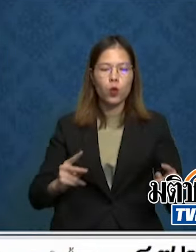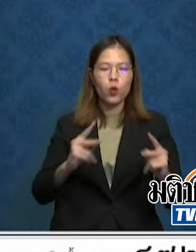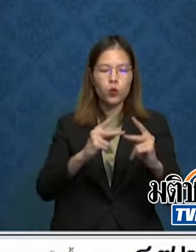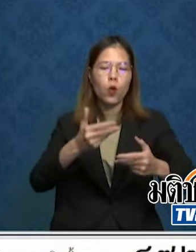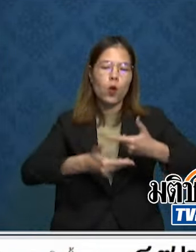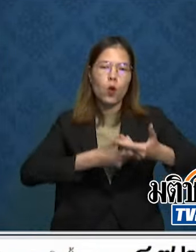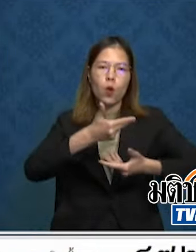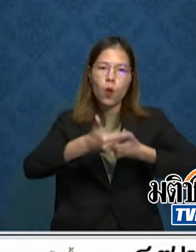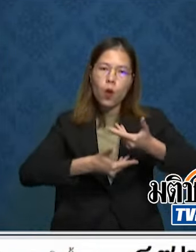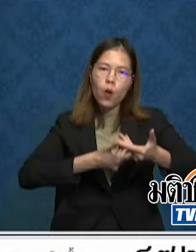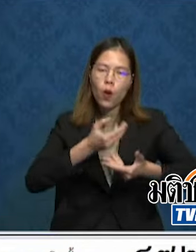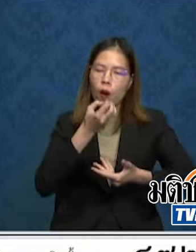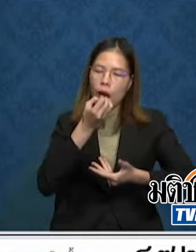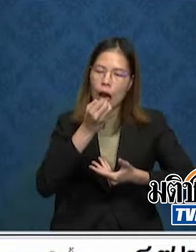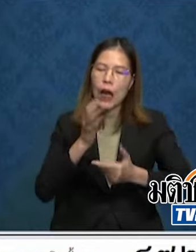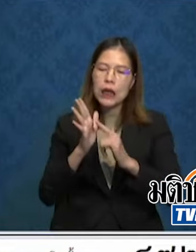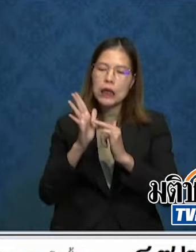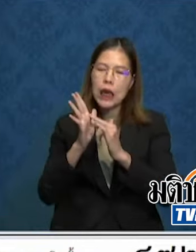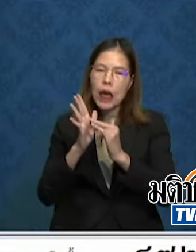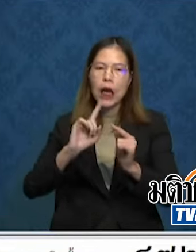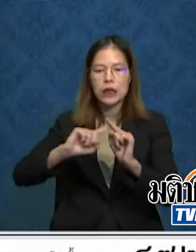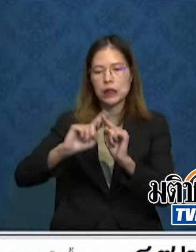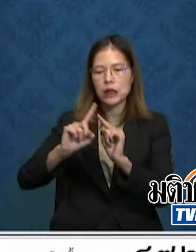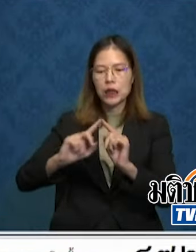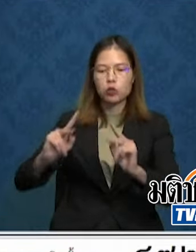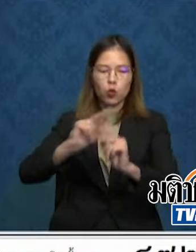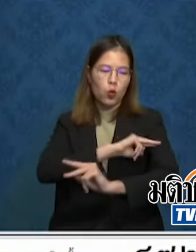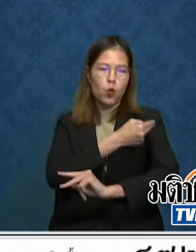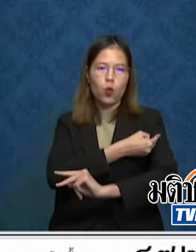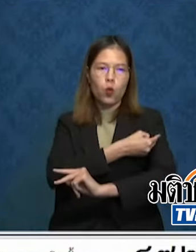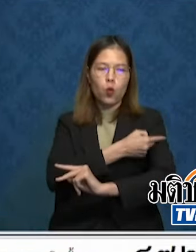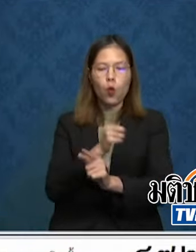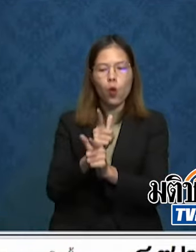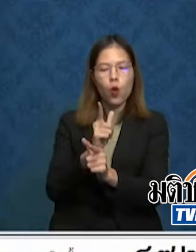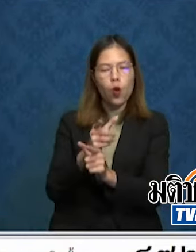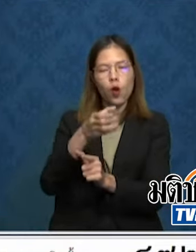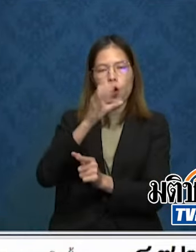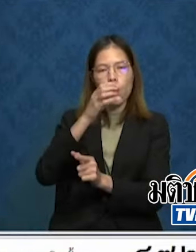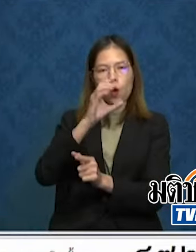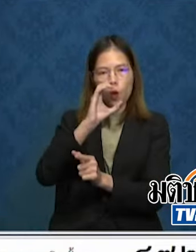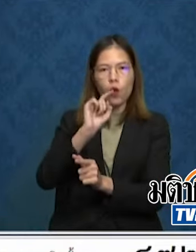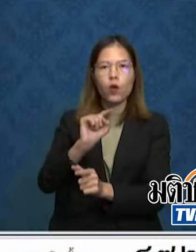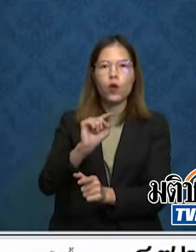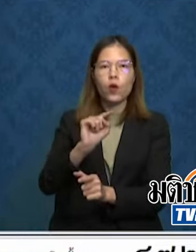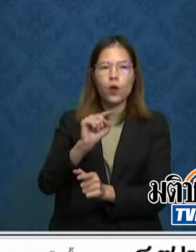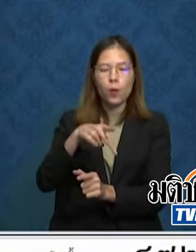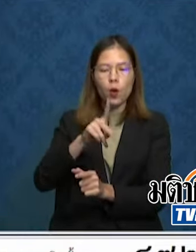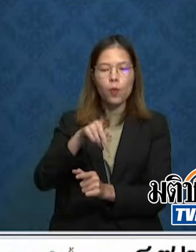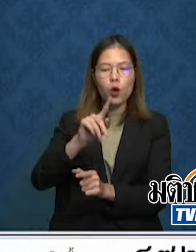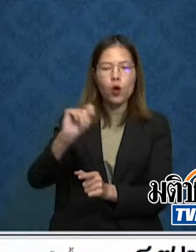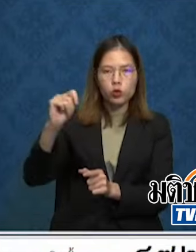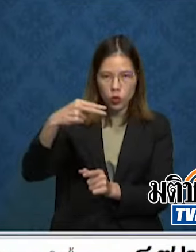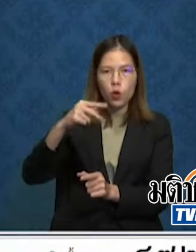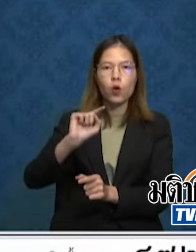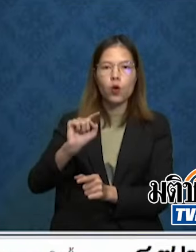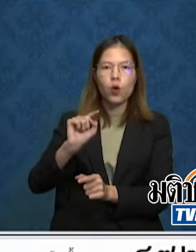ครับการขายนะครับเป็นอาหารและยาก็ต้องเป็นกระทรวงสาธารณสุขนะครับเรื่องของสุราก็เป็นสัมปทานมิตรนะครับอปทนะครับหรือเป็นการอง